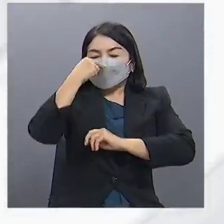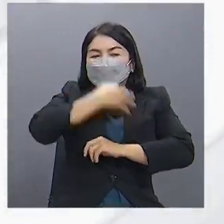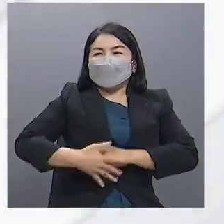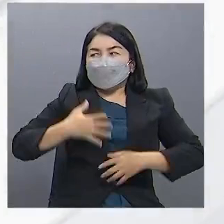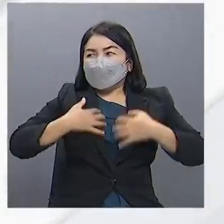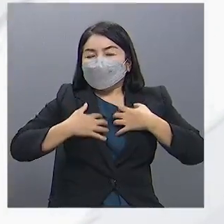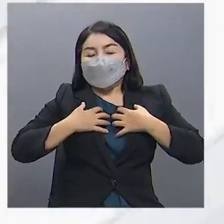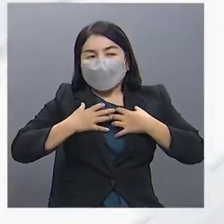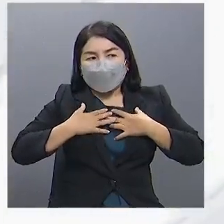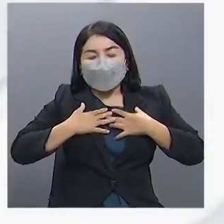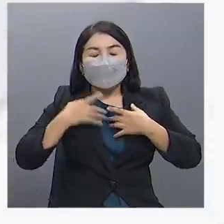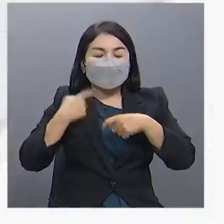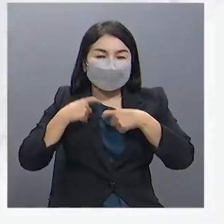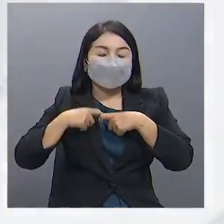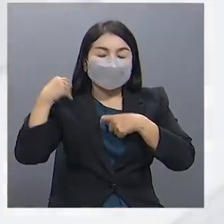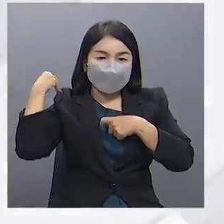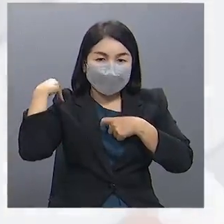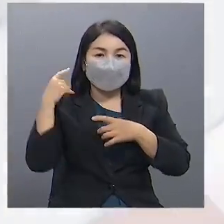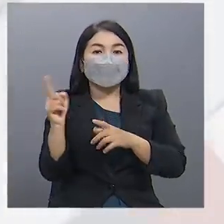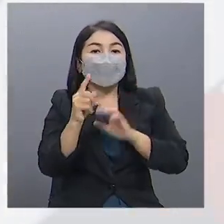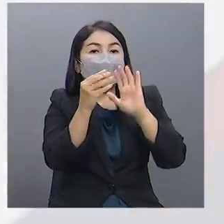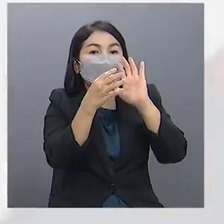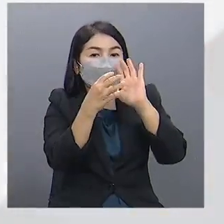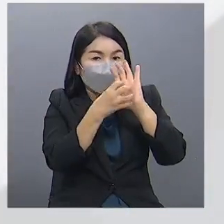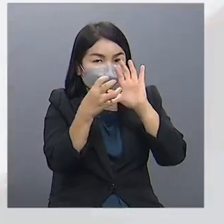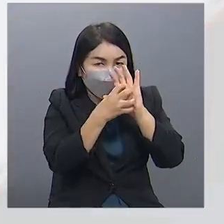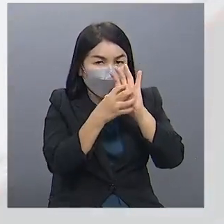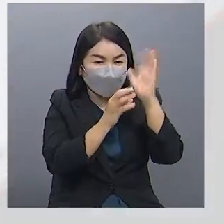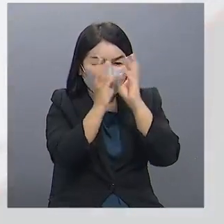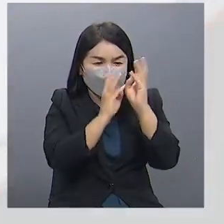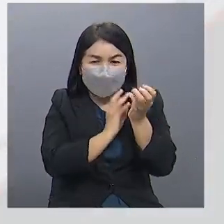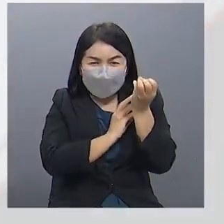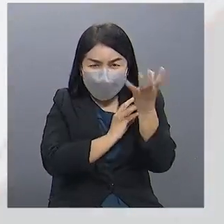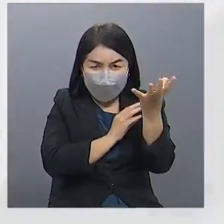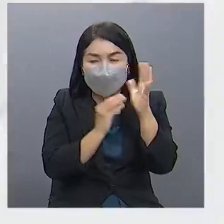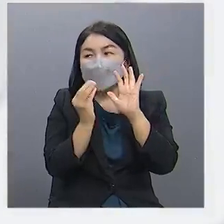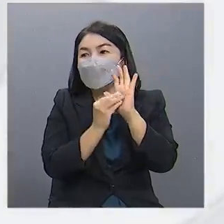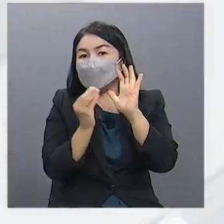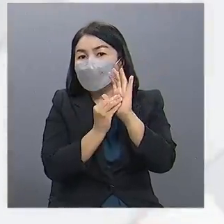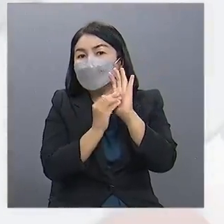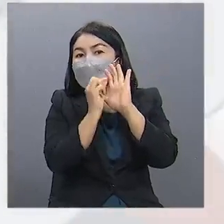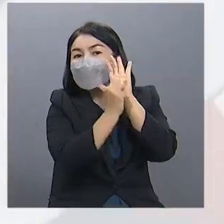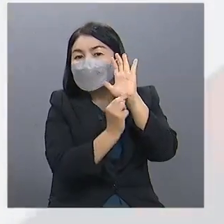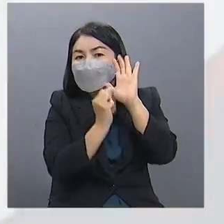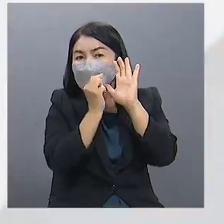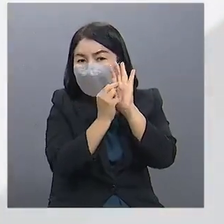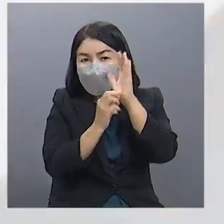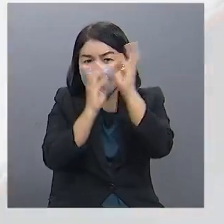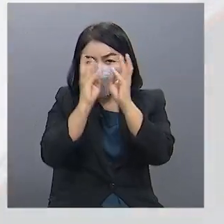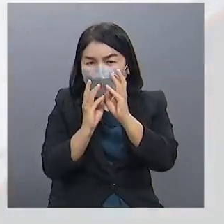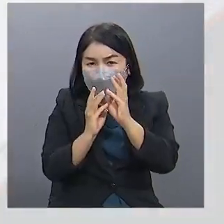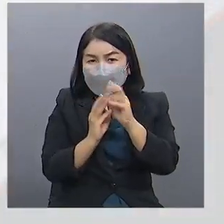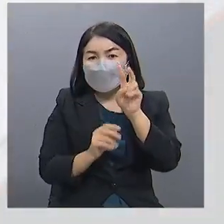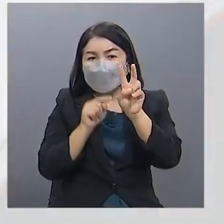ฉพาะพื้นที่ภาคกลางการสะสมของฝุ่นละอองค่อนข้างสูงค่ะกรุงเทพมหานครปริมณฑลค่าฝุ่น PM 2.5 เกินมาตรฐา